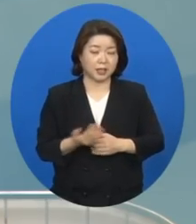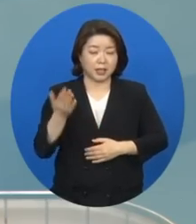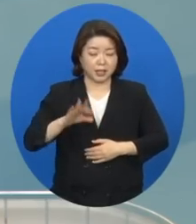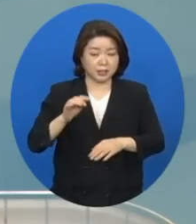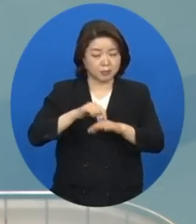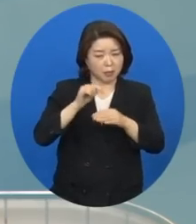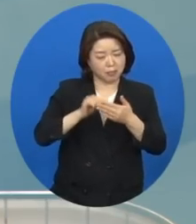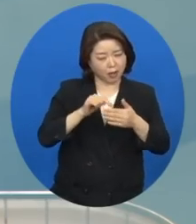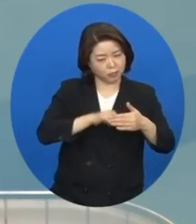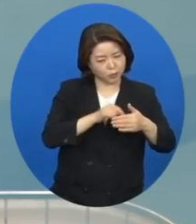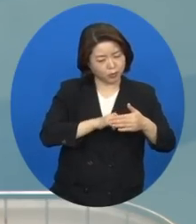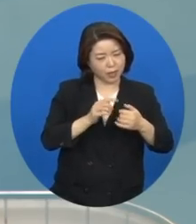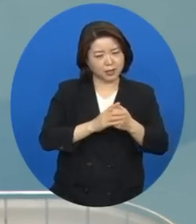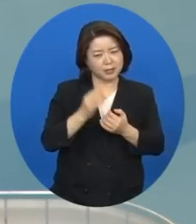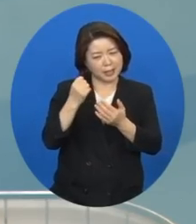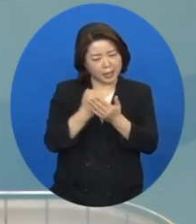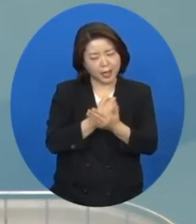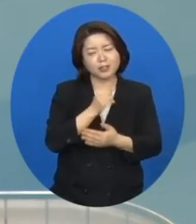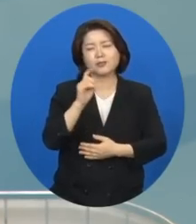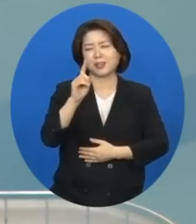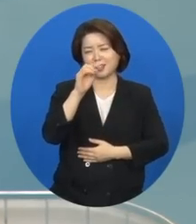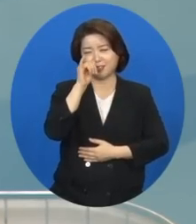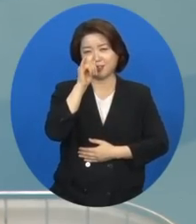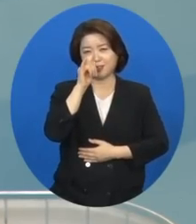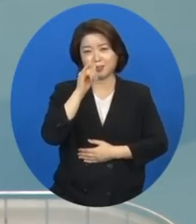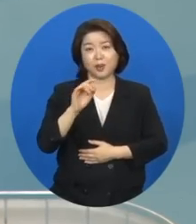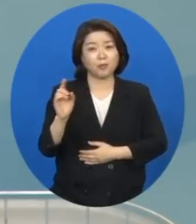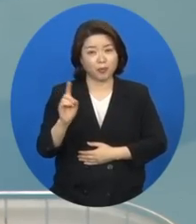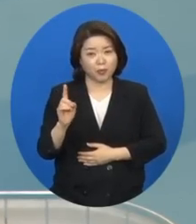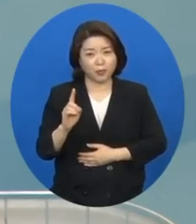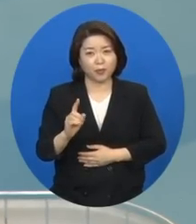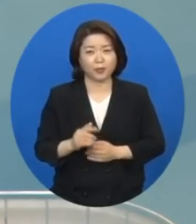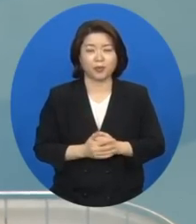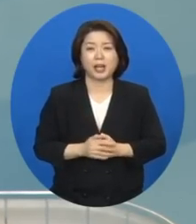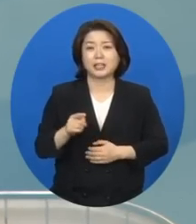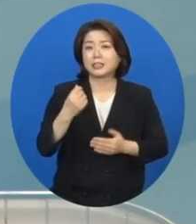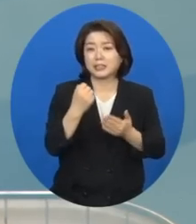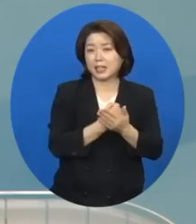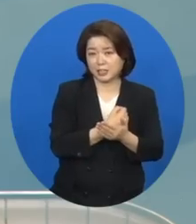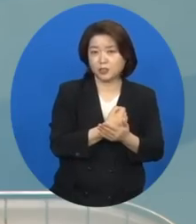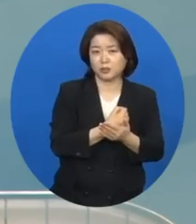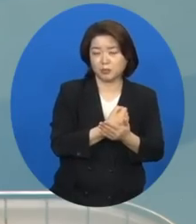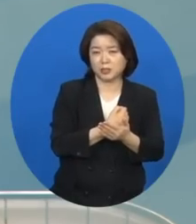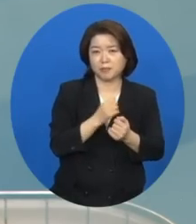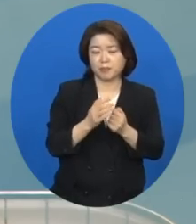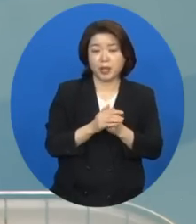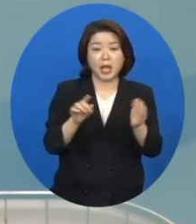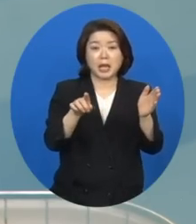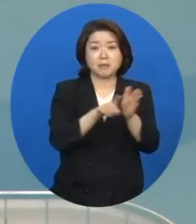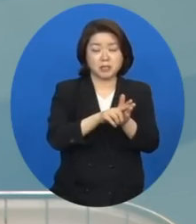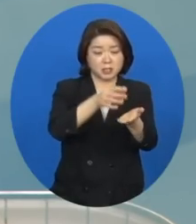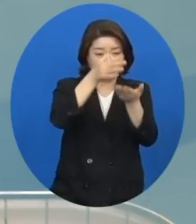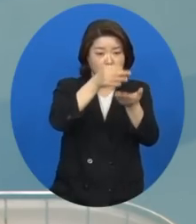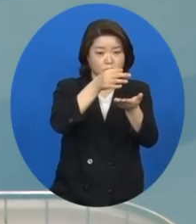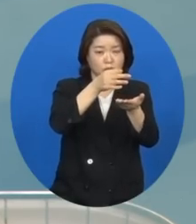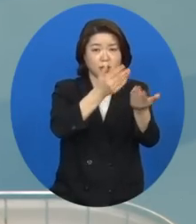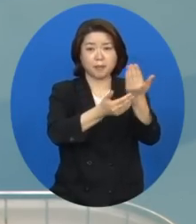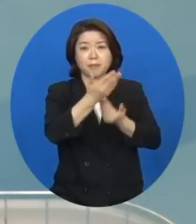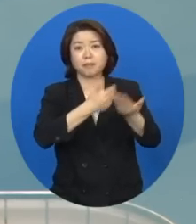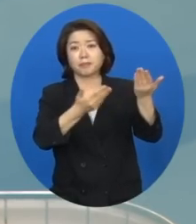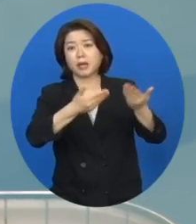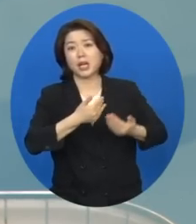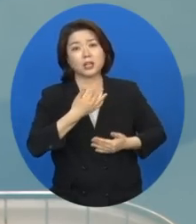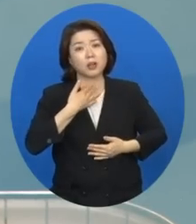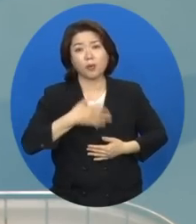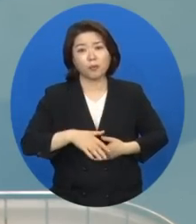한켠에는 아쉬움이 한 가지 있었어요. 그 아쉬움이 뭐냐면 믿음의 유산이 없다는 거예요.